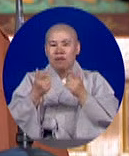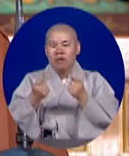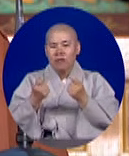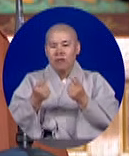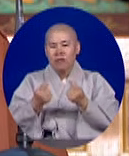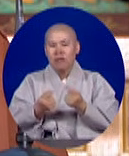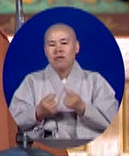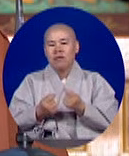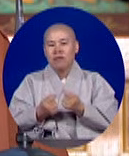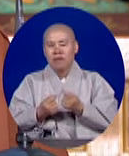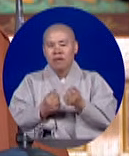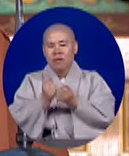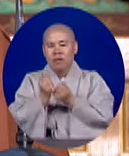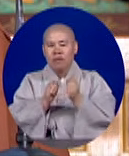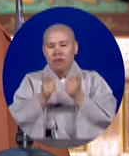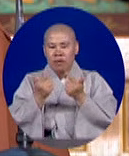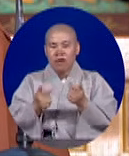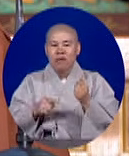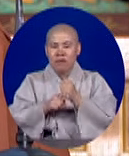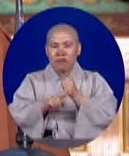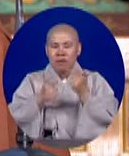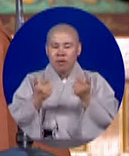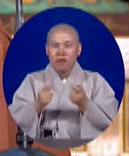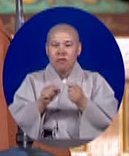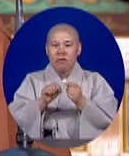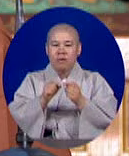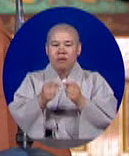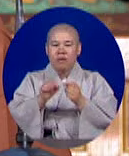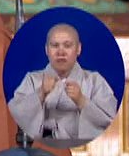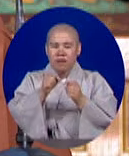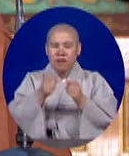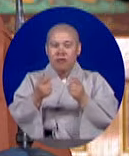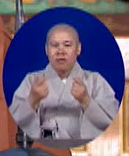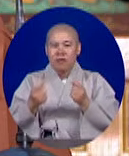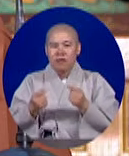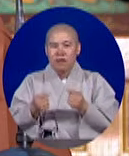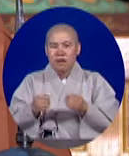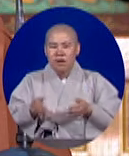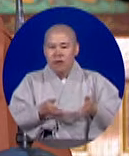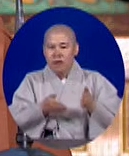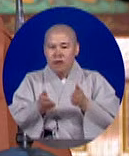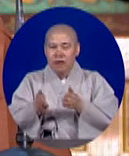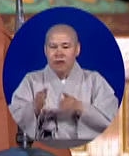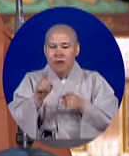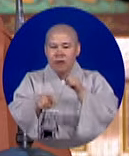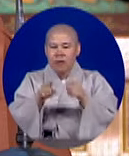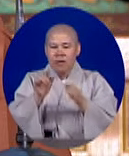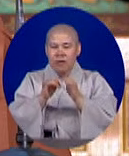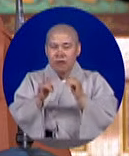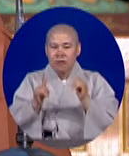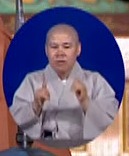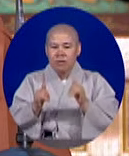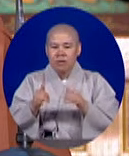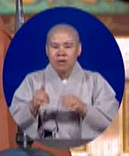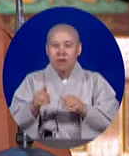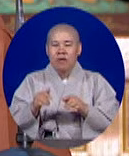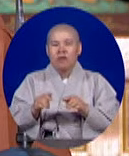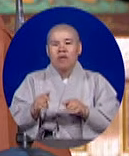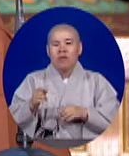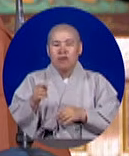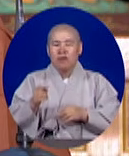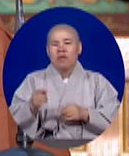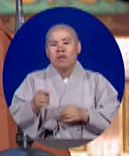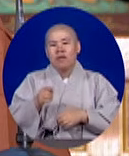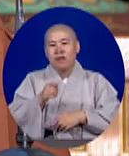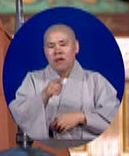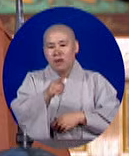아니고 열쇠다. 저 길 가는 나그네한테 딱 이렇게 방향을 제시해 주는 표지판과